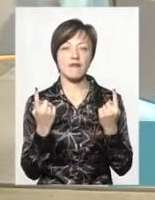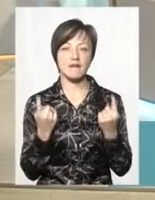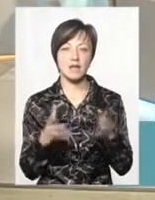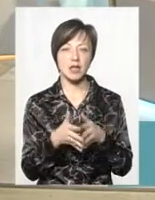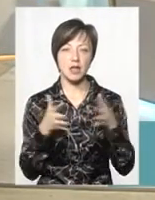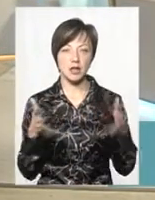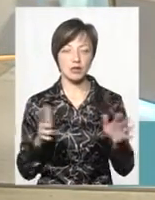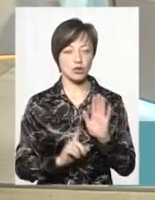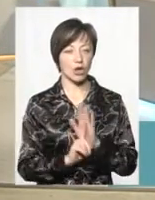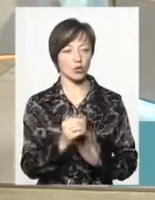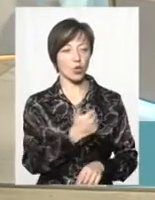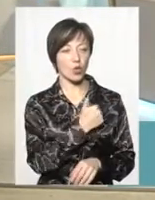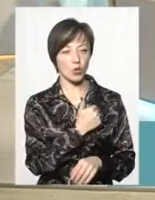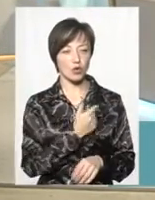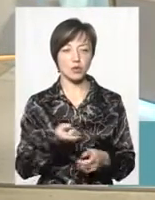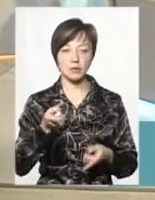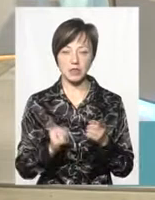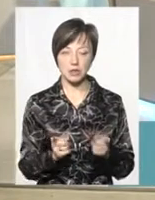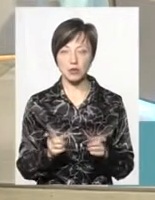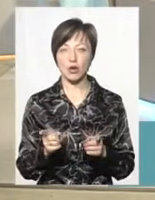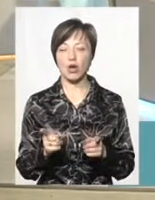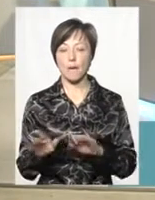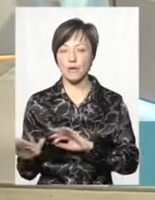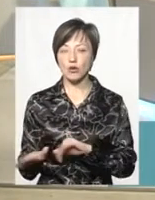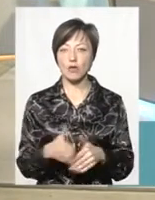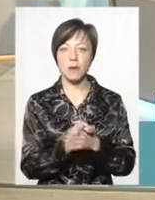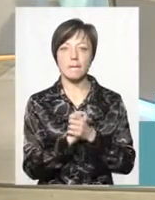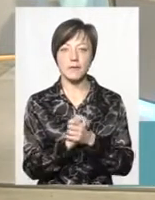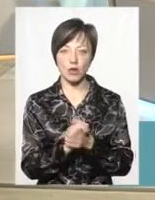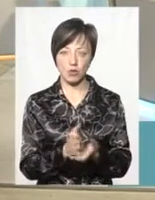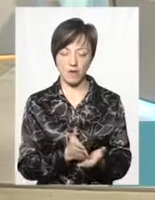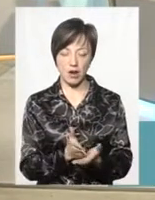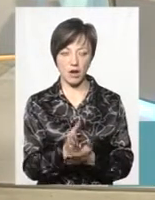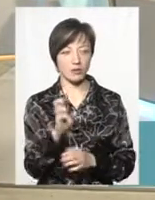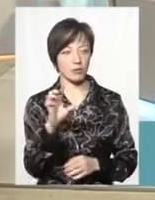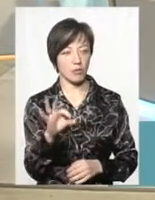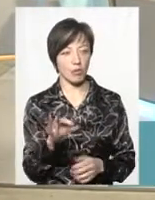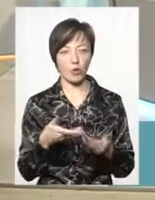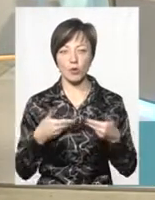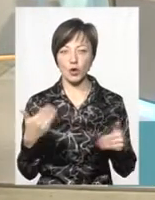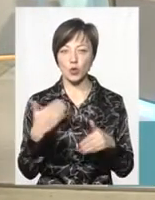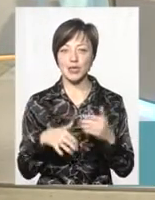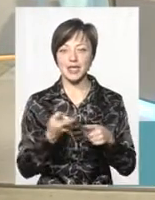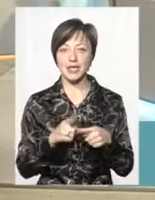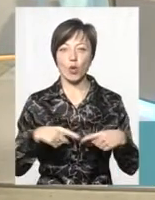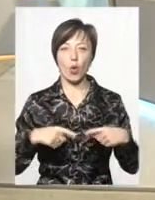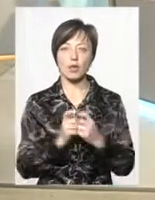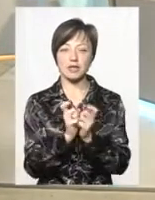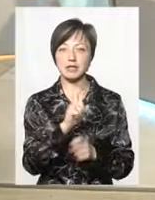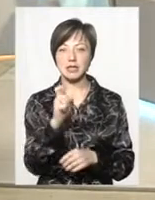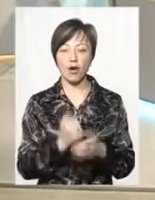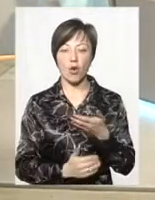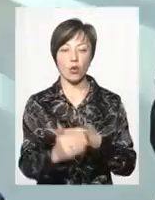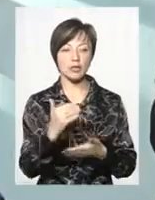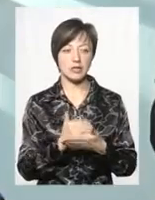і хочеться, щоб він дійсно прийшов в мирному варіанті. Тому що ми вже тих конфліктів за